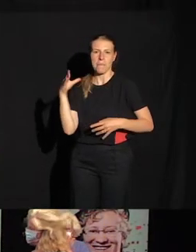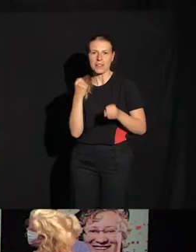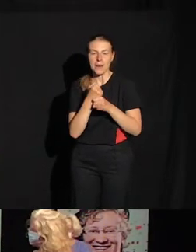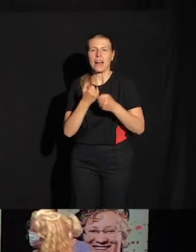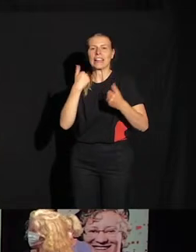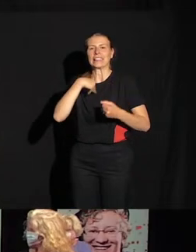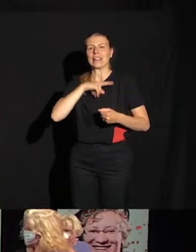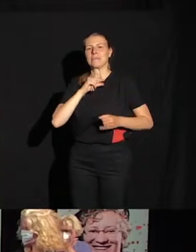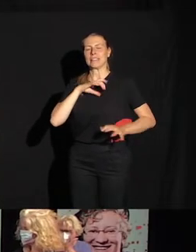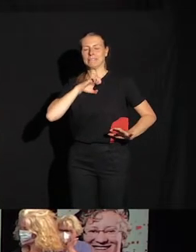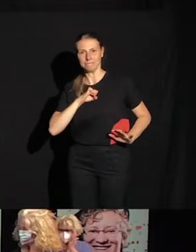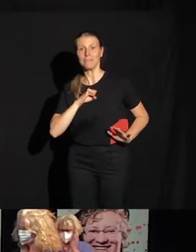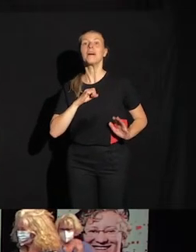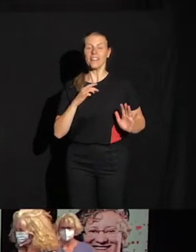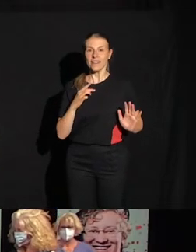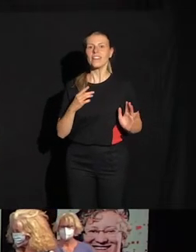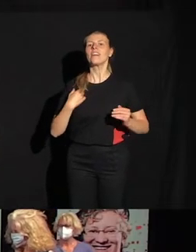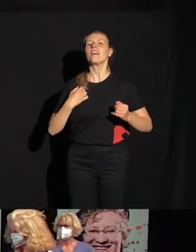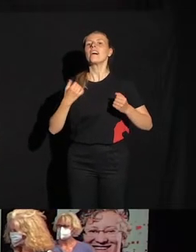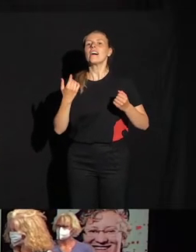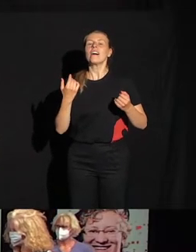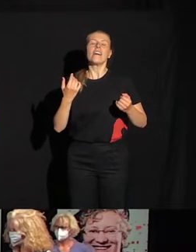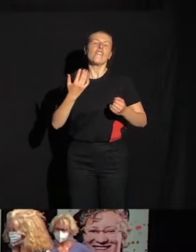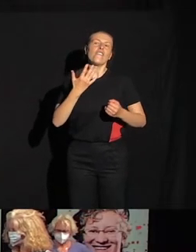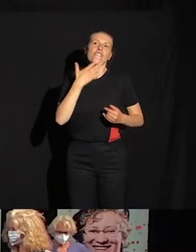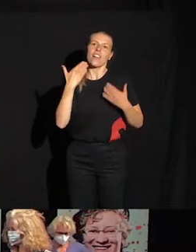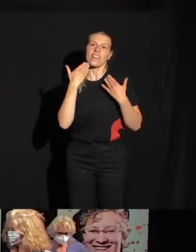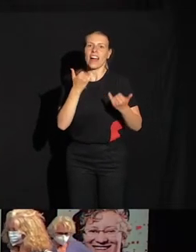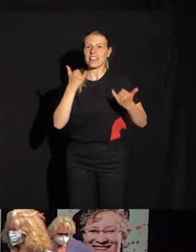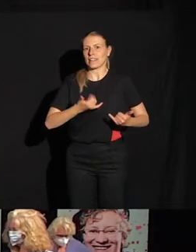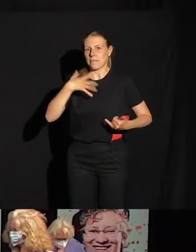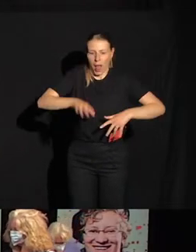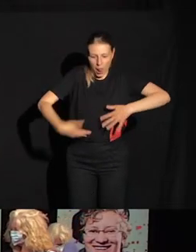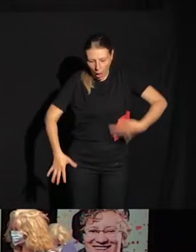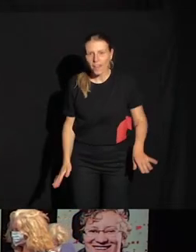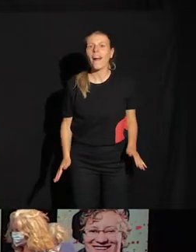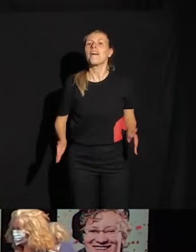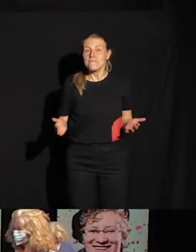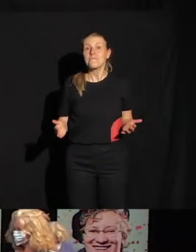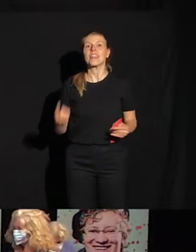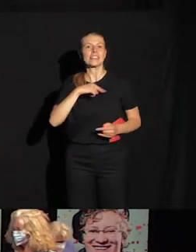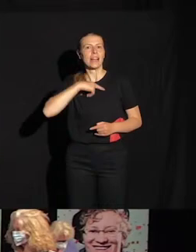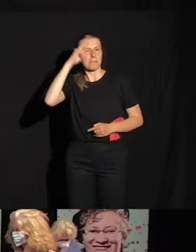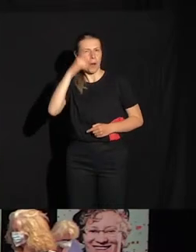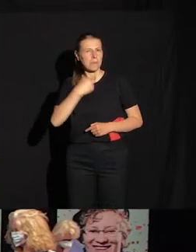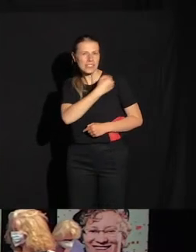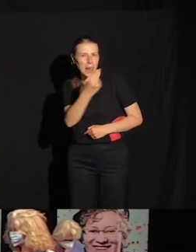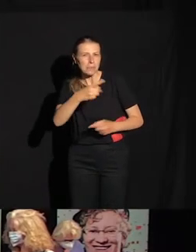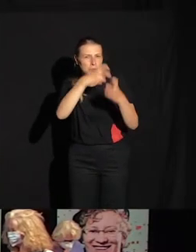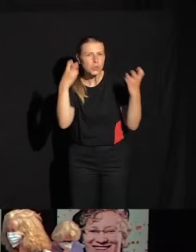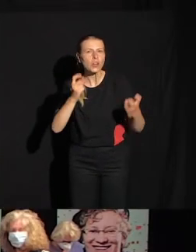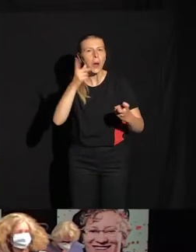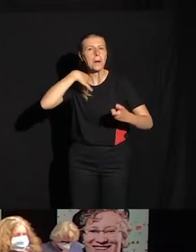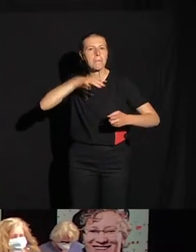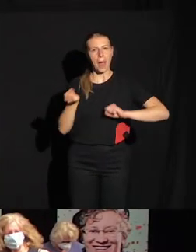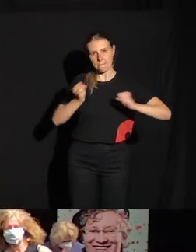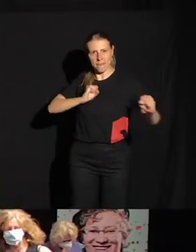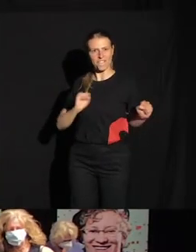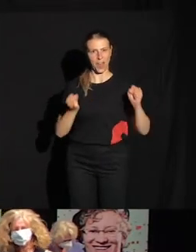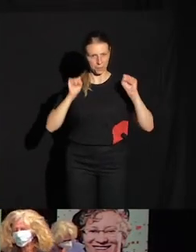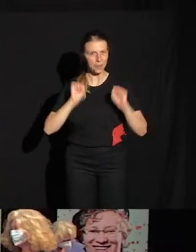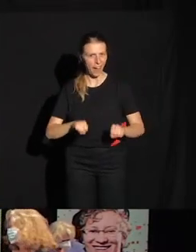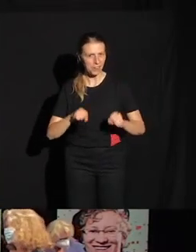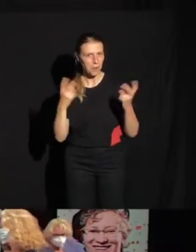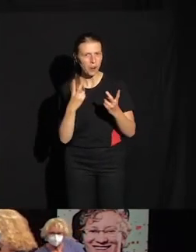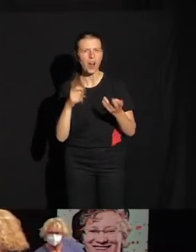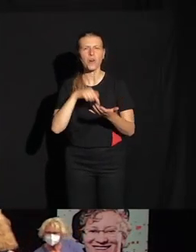herzlichen Dank für diese schöne Auflockerung. Und ich denke, ihr zu Hause vor den Bildschirmen seid auch wieder ein bisschen beweglicher geworden. Wenn man so